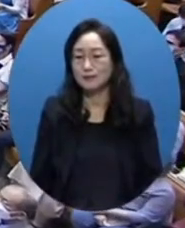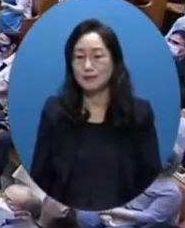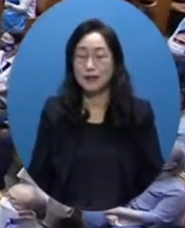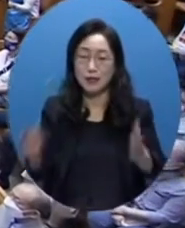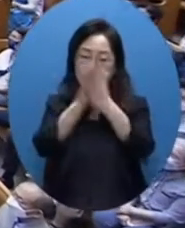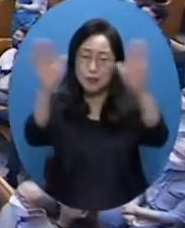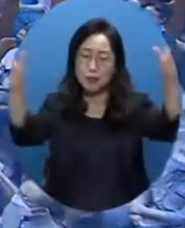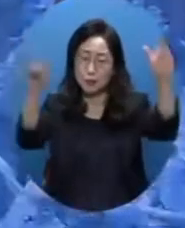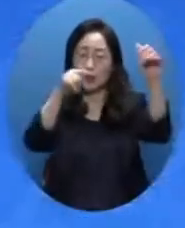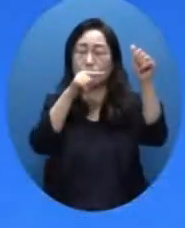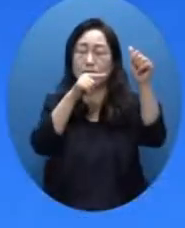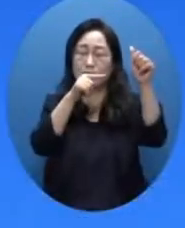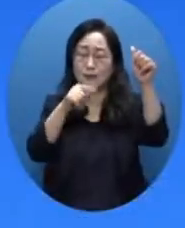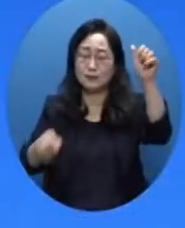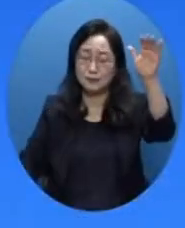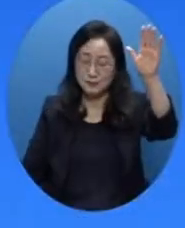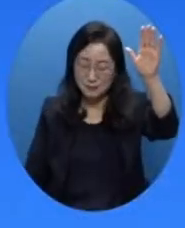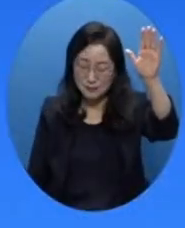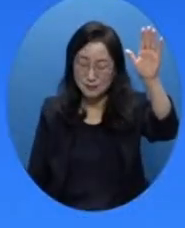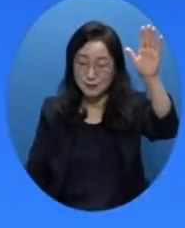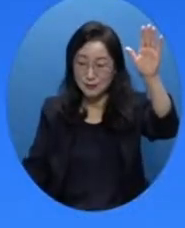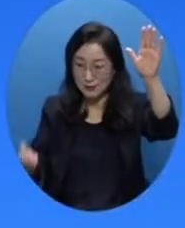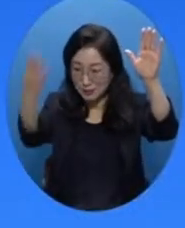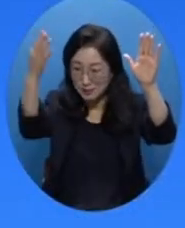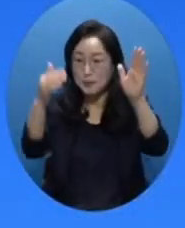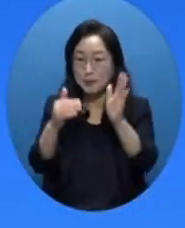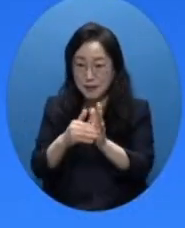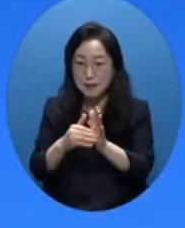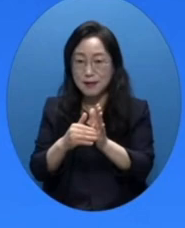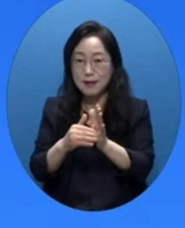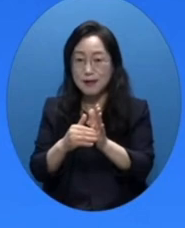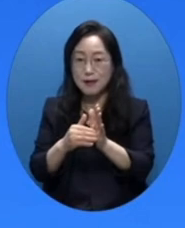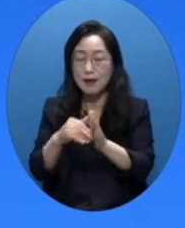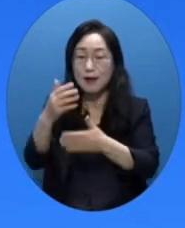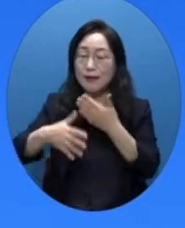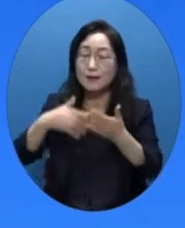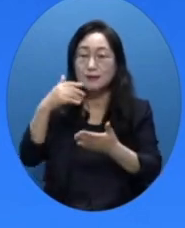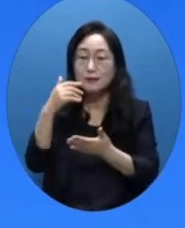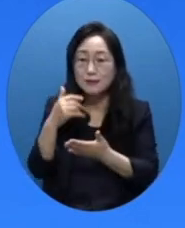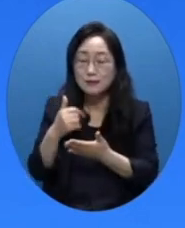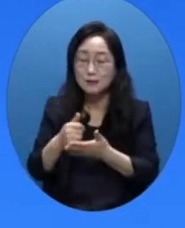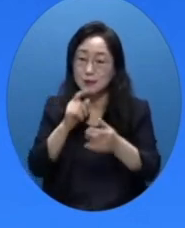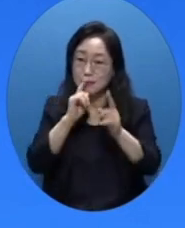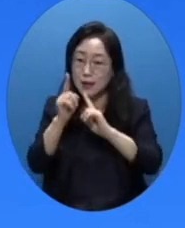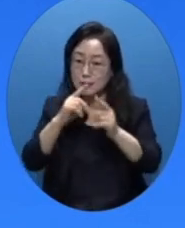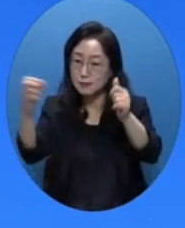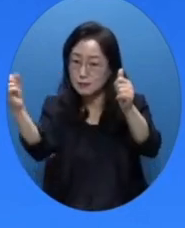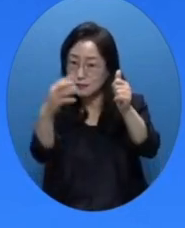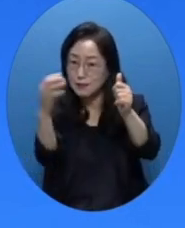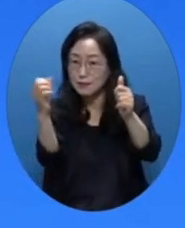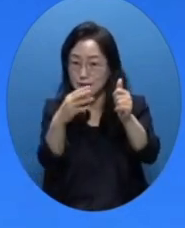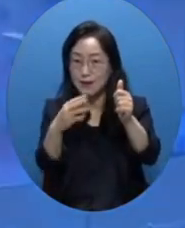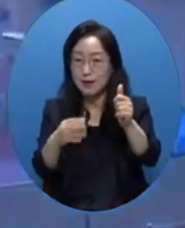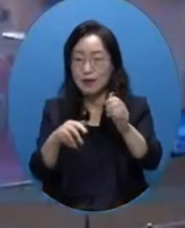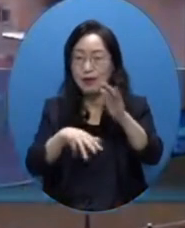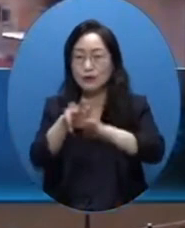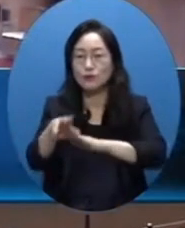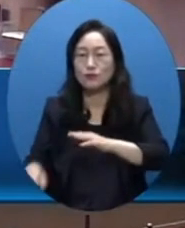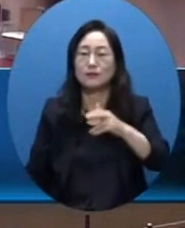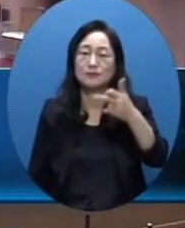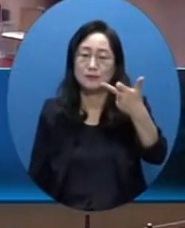모세가 손을 들어 전쟁에 승리하고 난 다음 하나님의 말씀이 임했습니다. 출애굽기